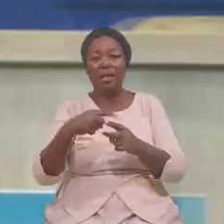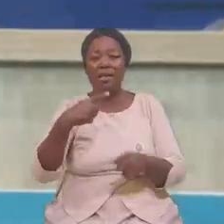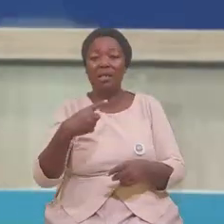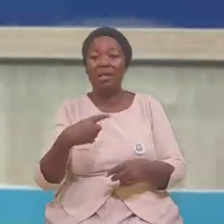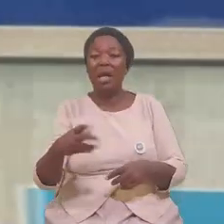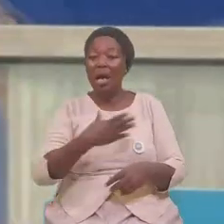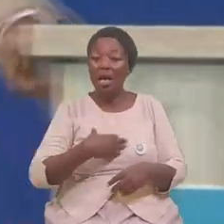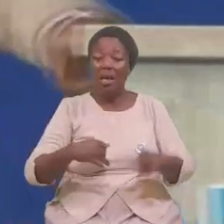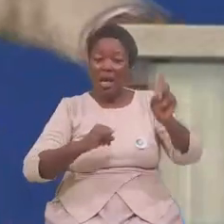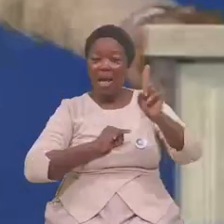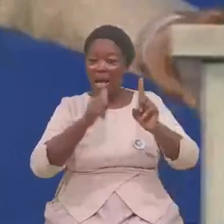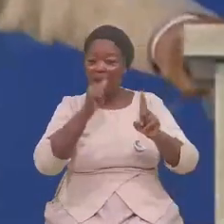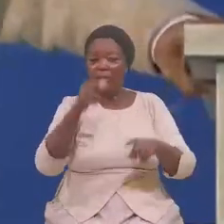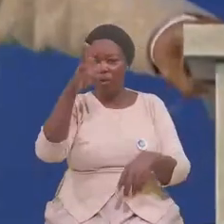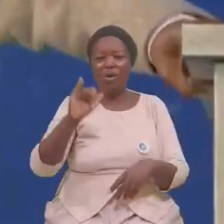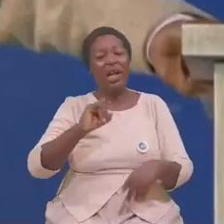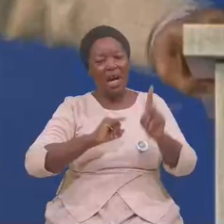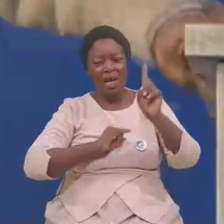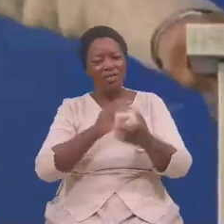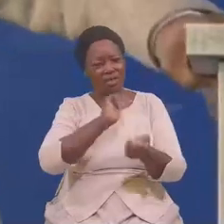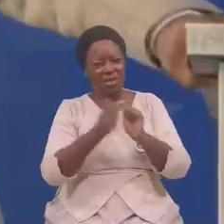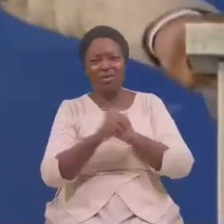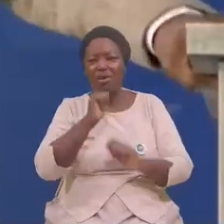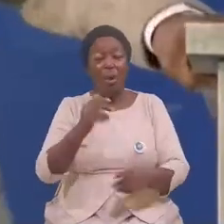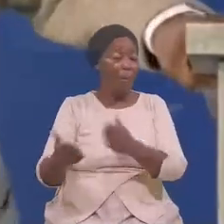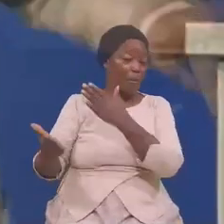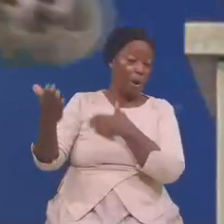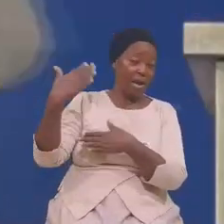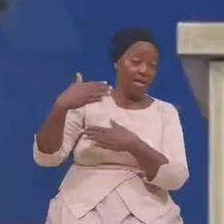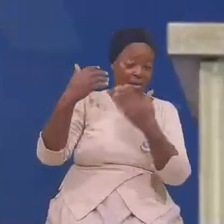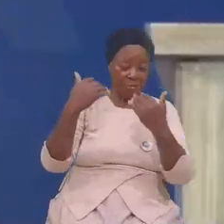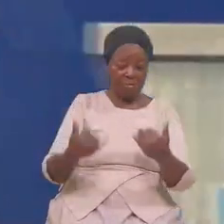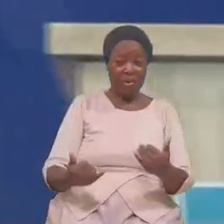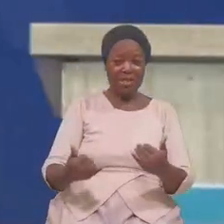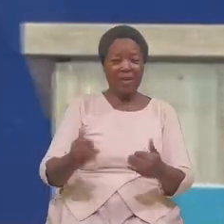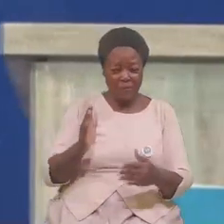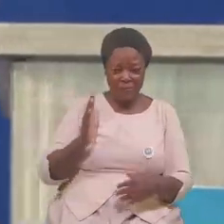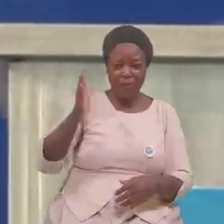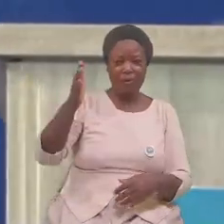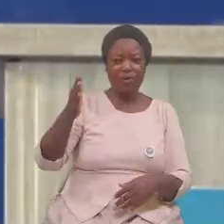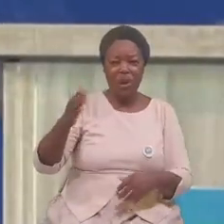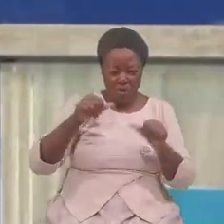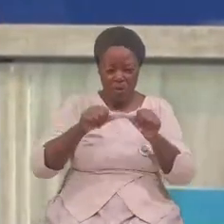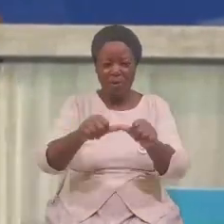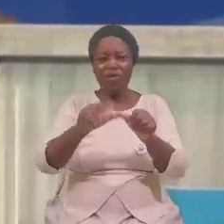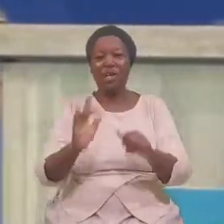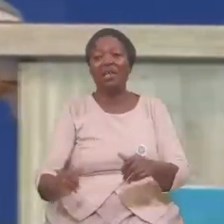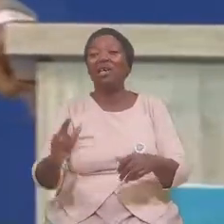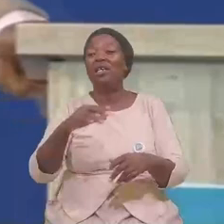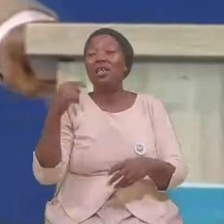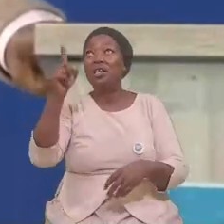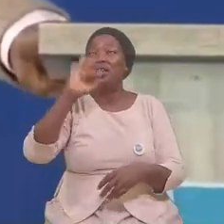je suis Dieu, je ne change pas. Passé, présent et futur, perpétuellement, il est le